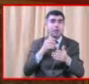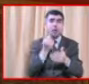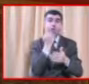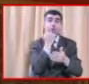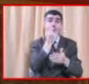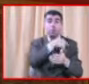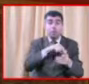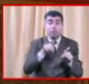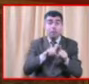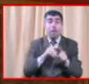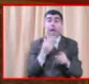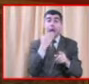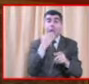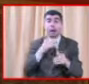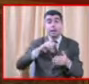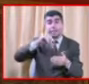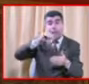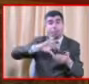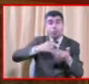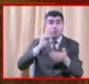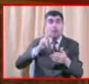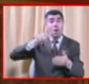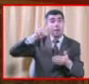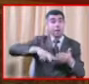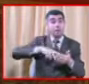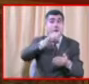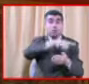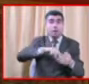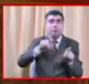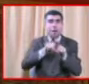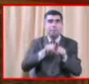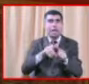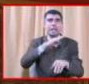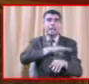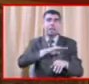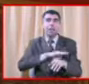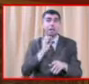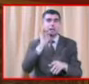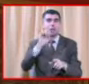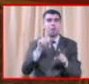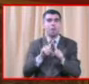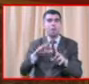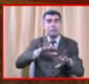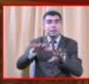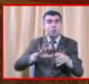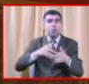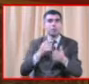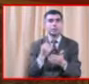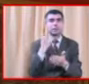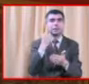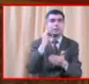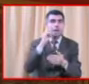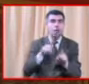المحليه، ولكن طبقا للمعايير ديال البناء اللي يمكن لها تصمد امام حالات من هذا النوع. الان يتعين